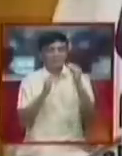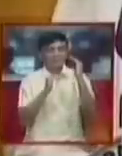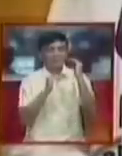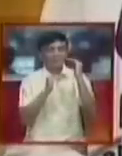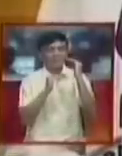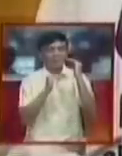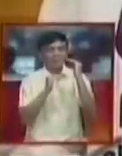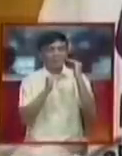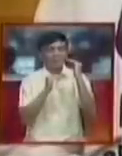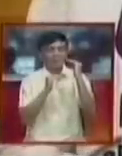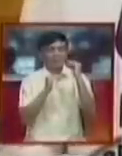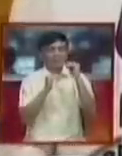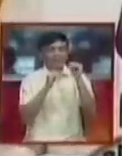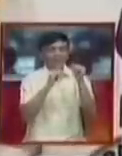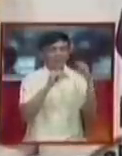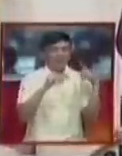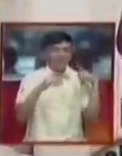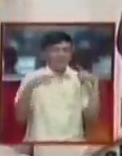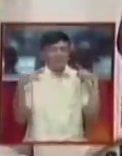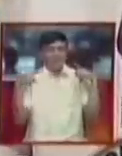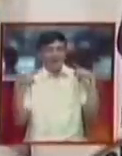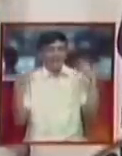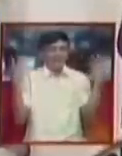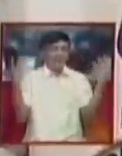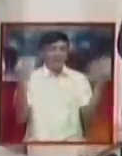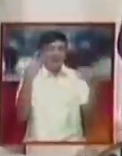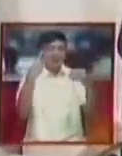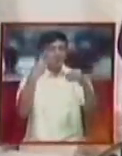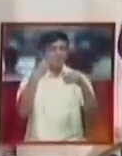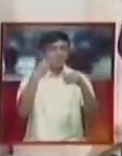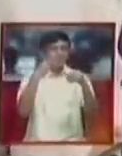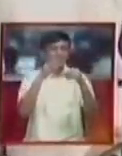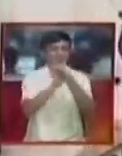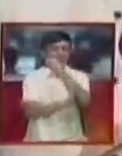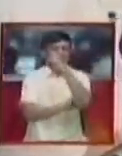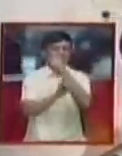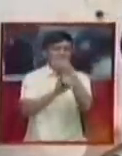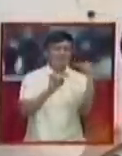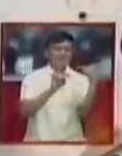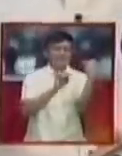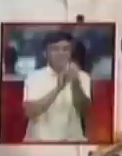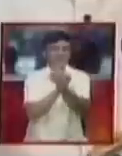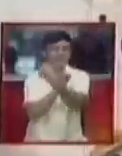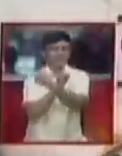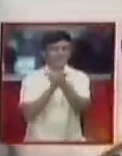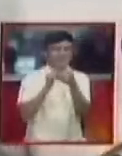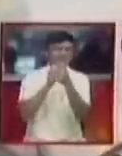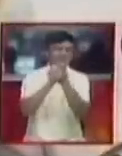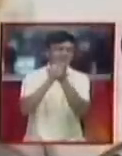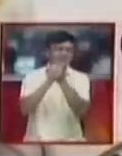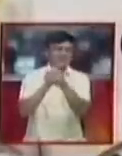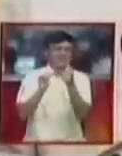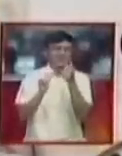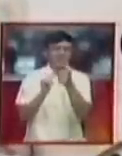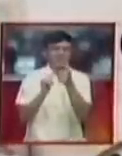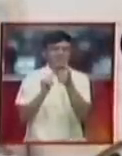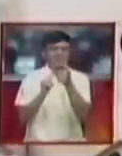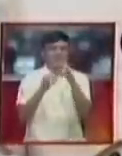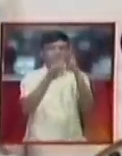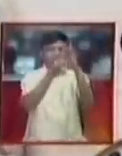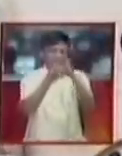Sana nga po ang kaliwat kanang paghanga ng taga-ibang bansa masundan na rin ng lokal na tagapagbalita.